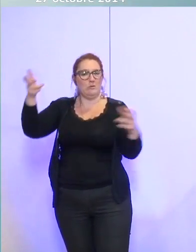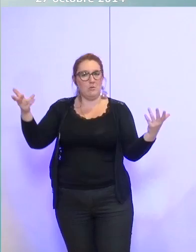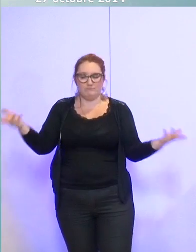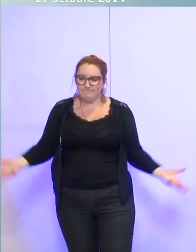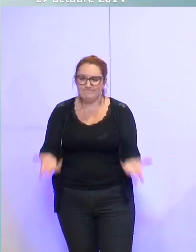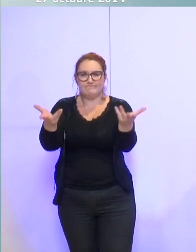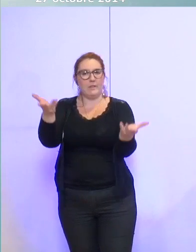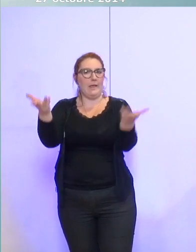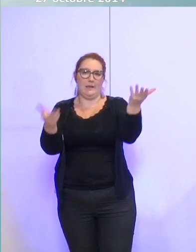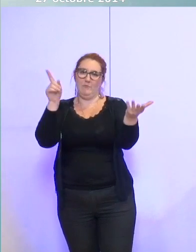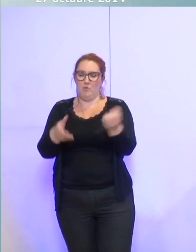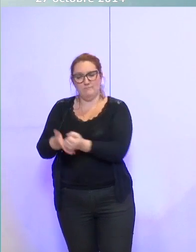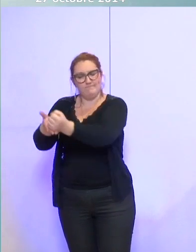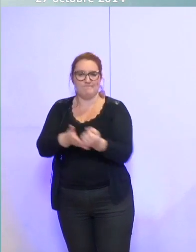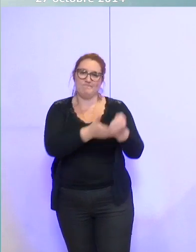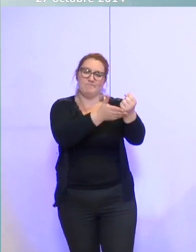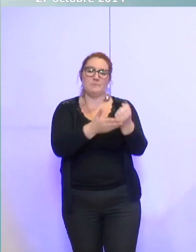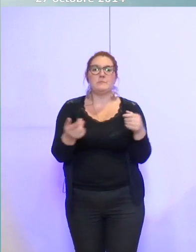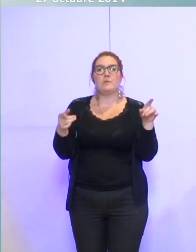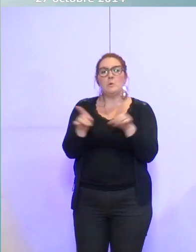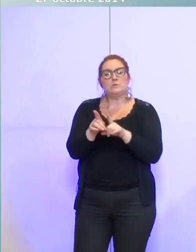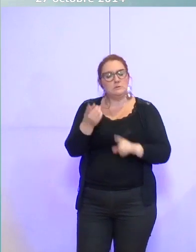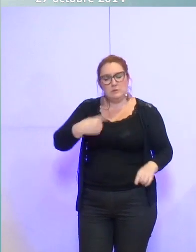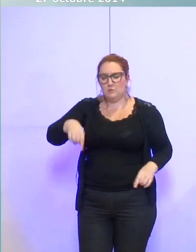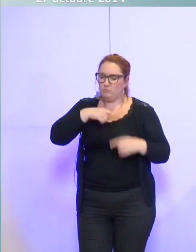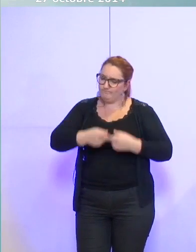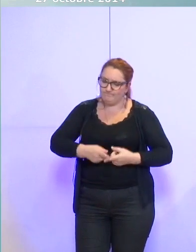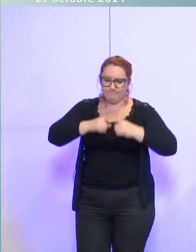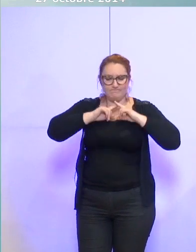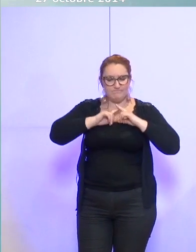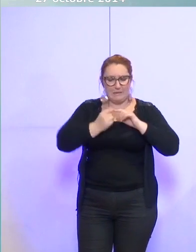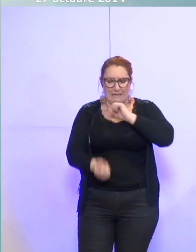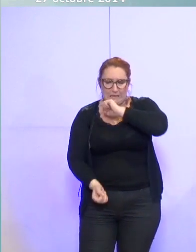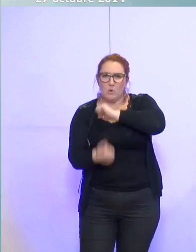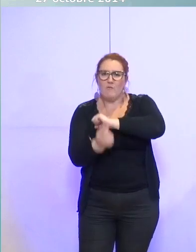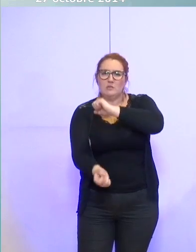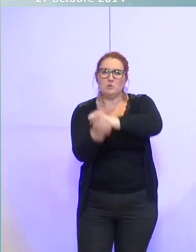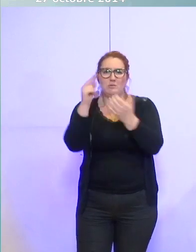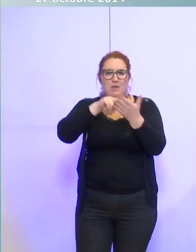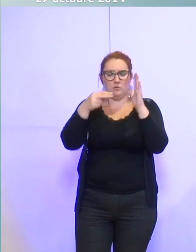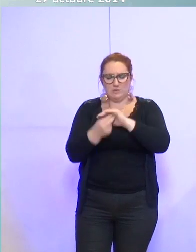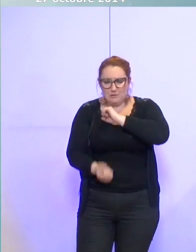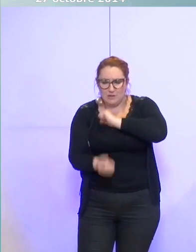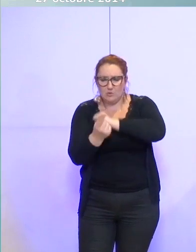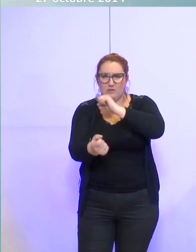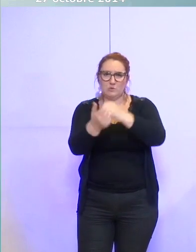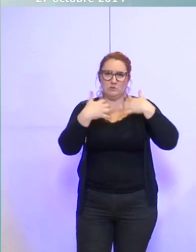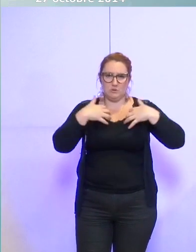Ensuite, parce que nous avons la conviction que les innovations technologiques et scientifiques sont généralement